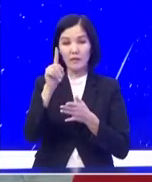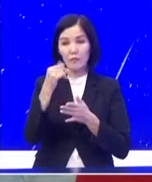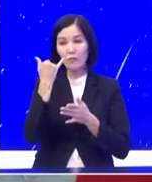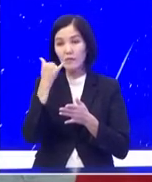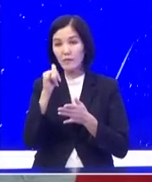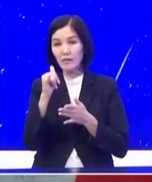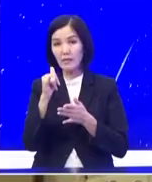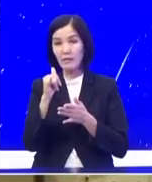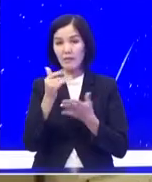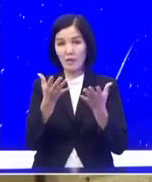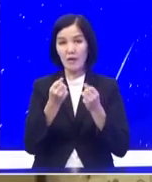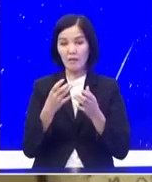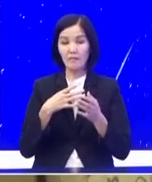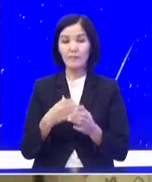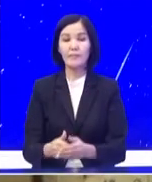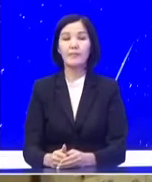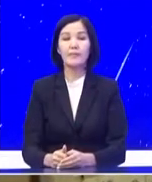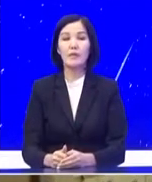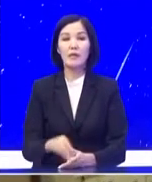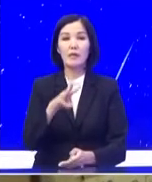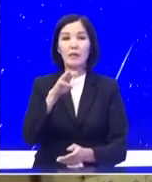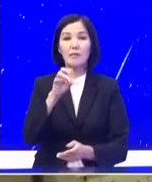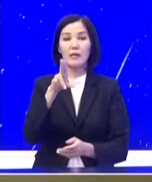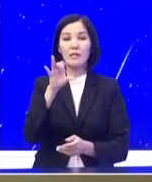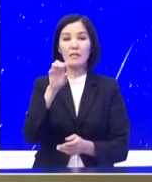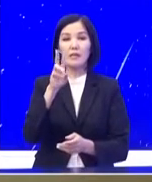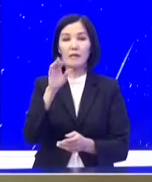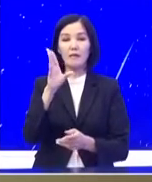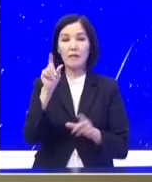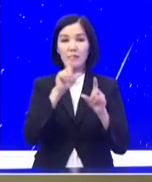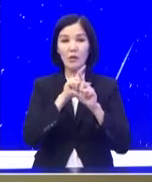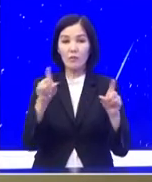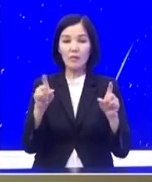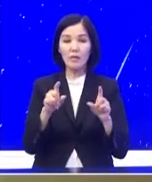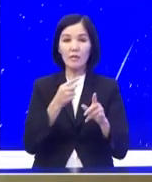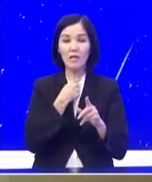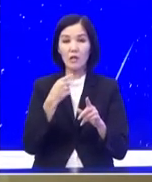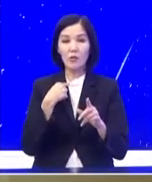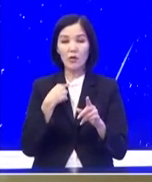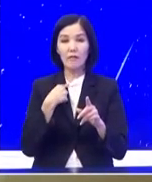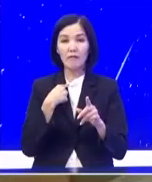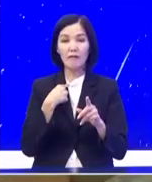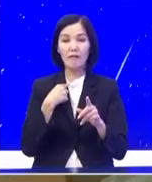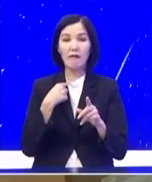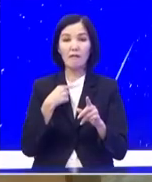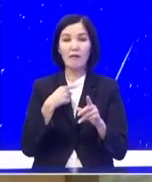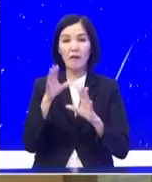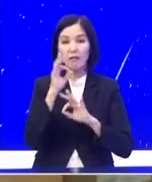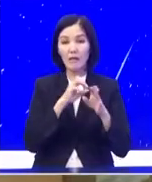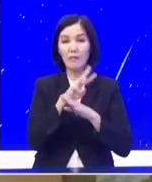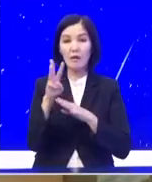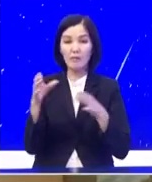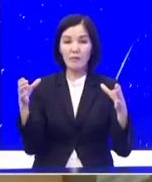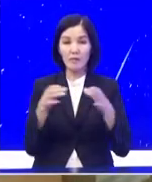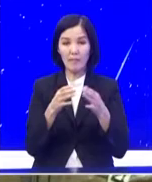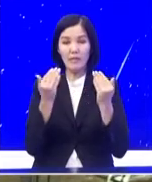звандайтта келіп алып кетем. Медсервис Плюс жауапкершілік шектеулі серіктестігі талдықорғанды дәрімен қамтып отырған мердігер компанияның бірі.